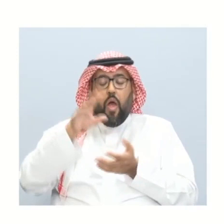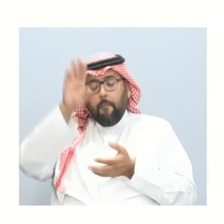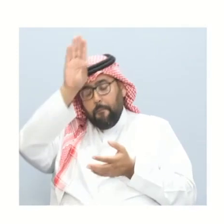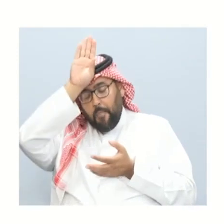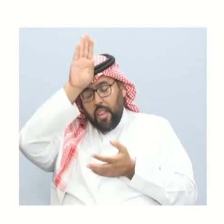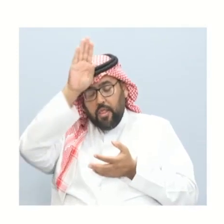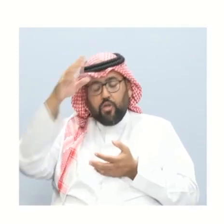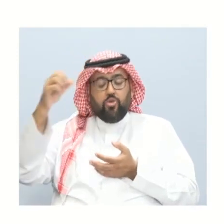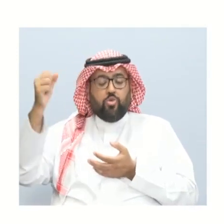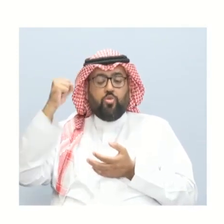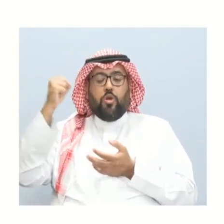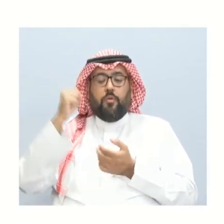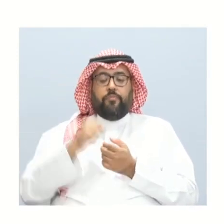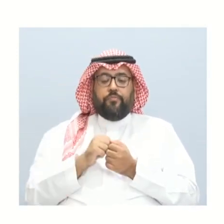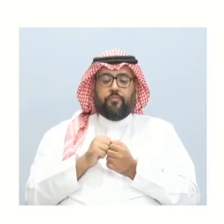الشجاع